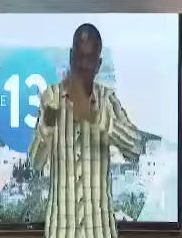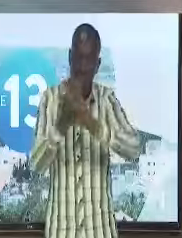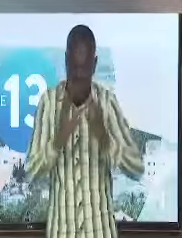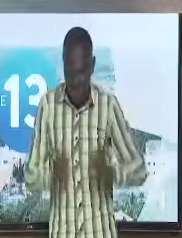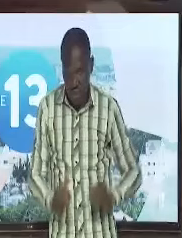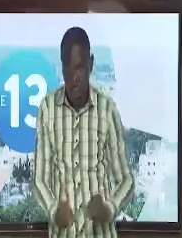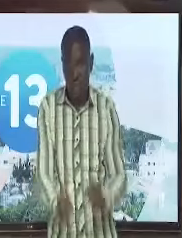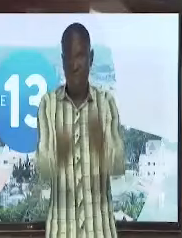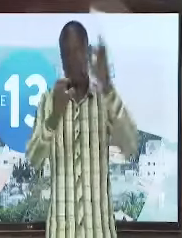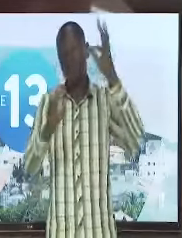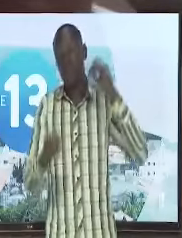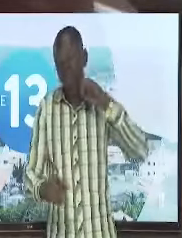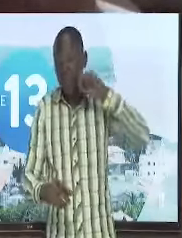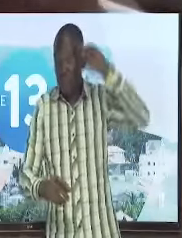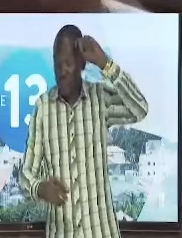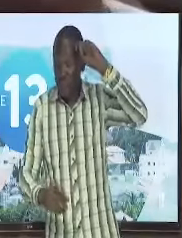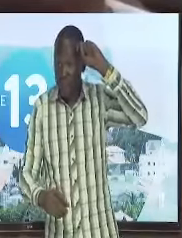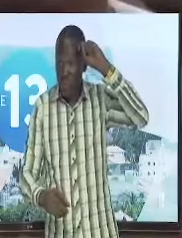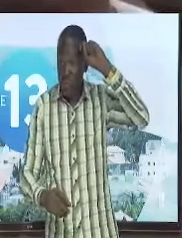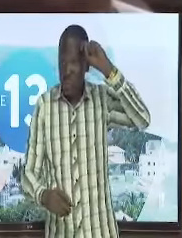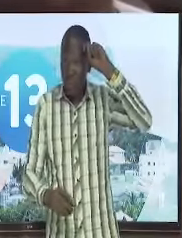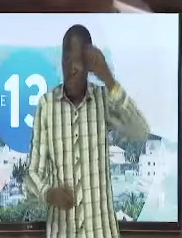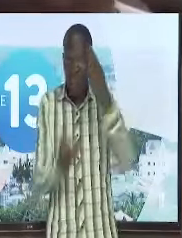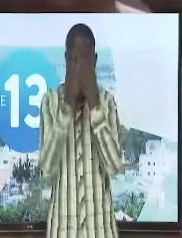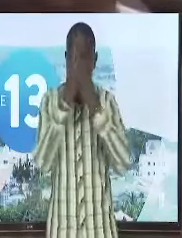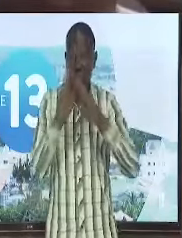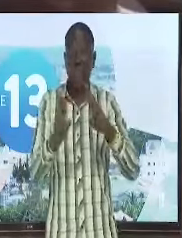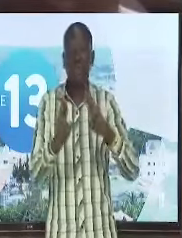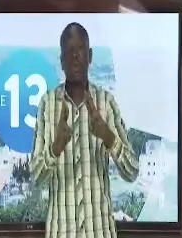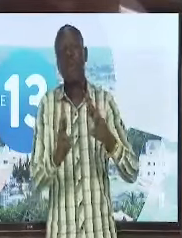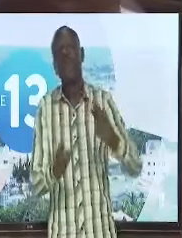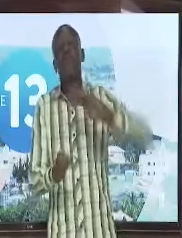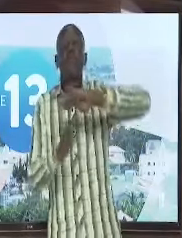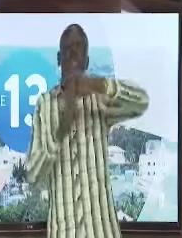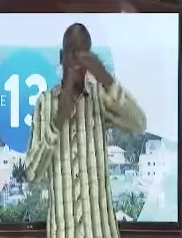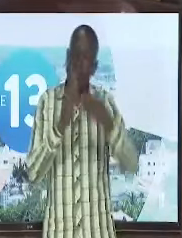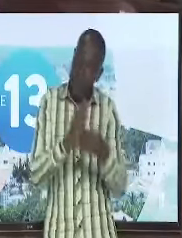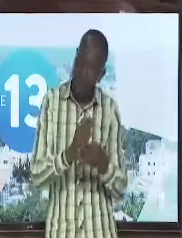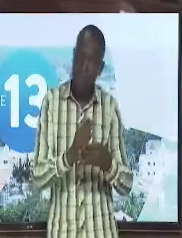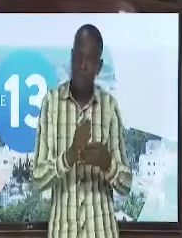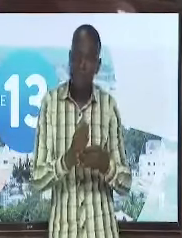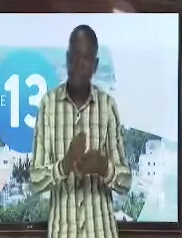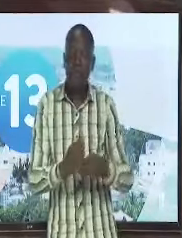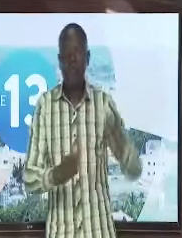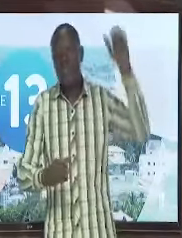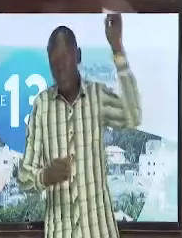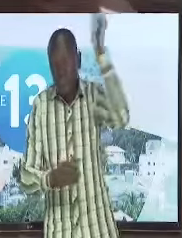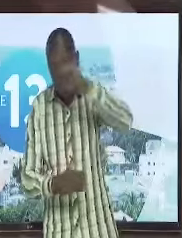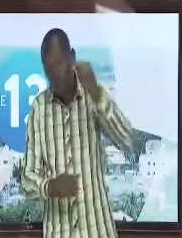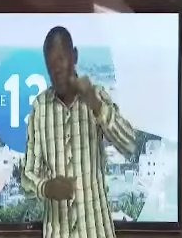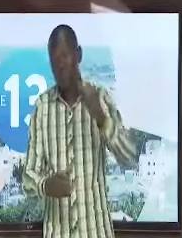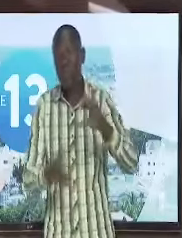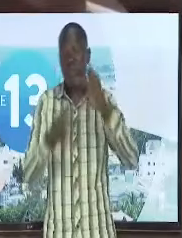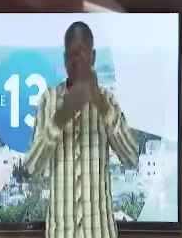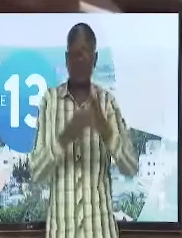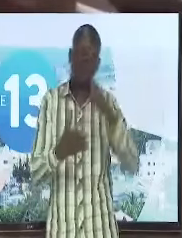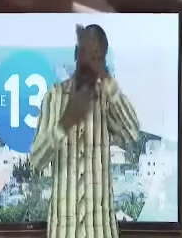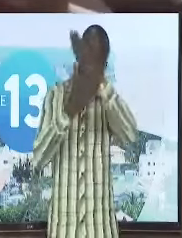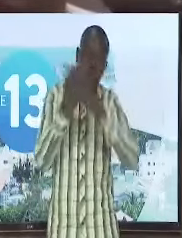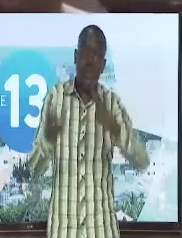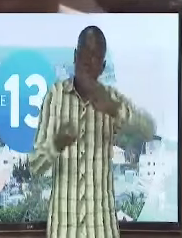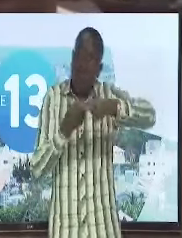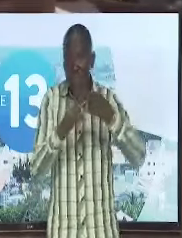sur le genre. Nous avons regardé les statistiques pour pouvoir s'assurer d'un certain nombre